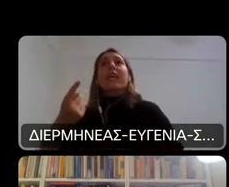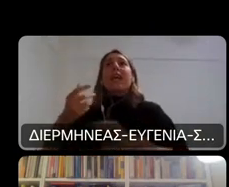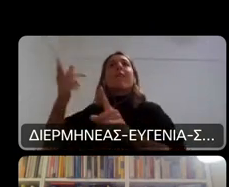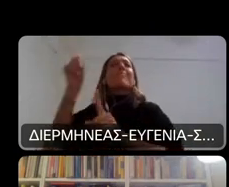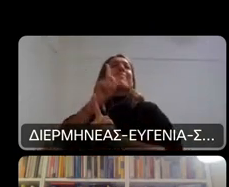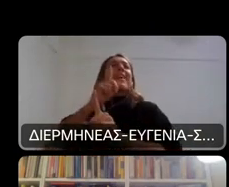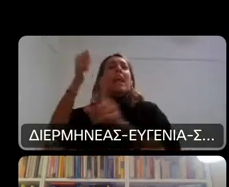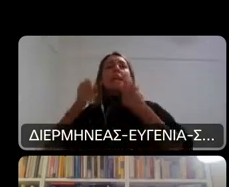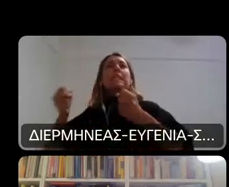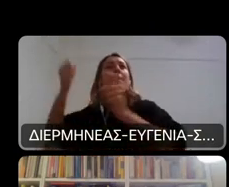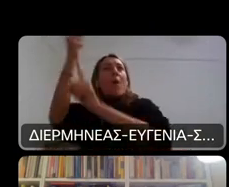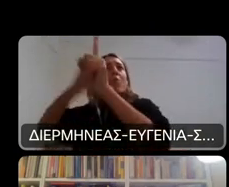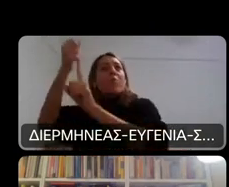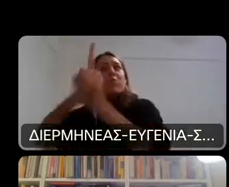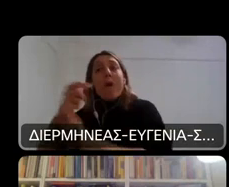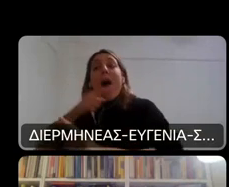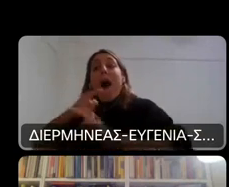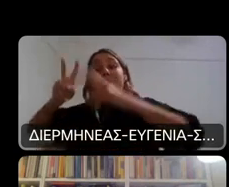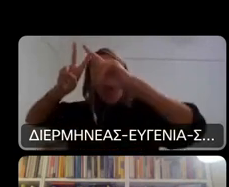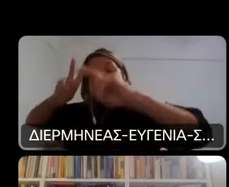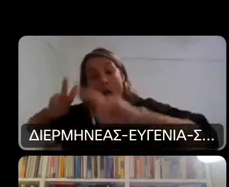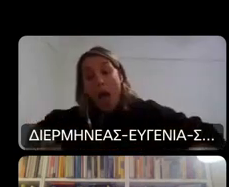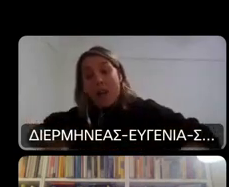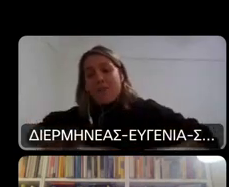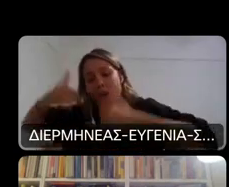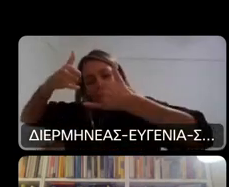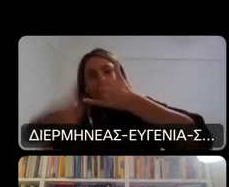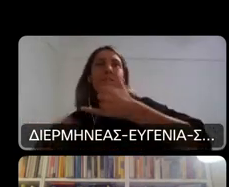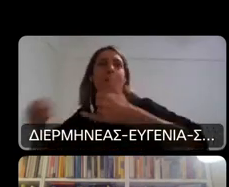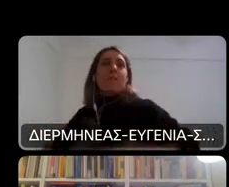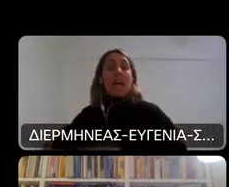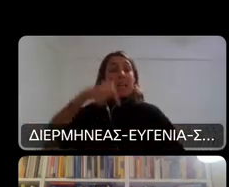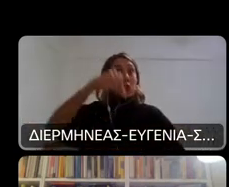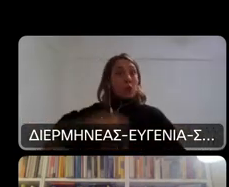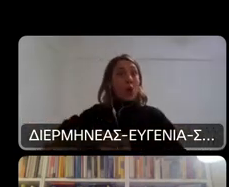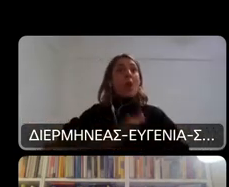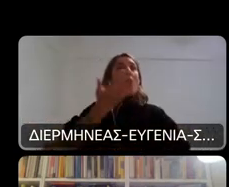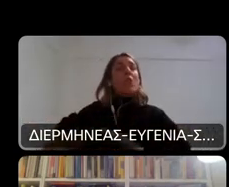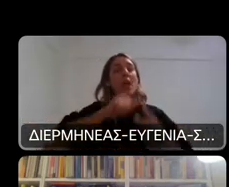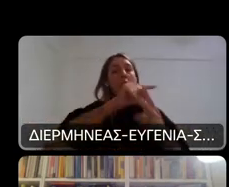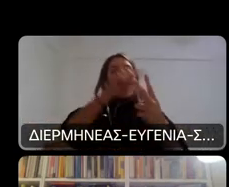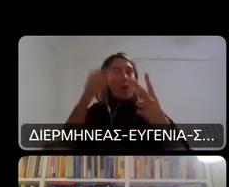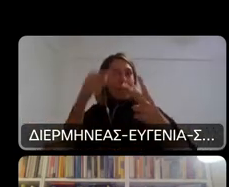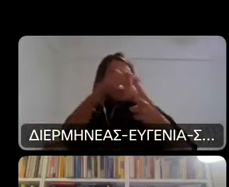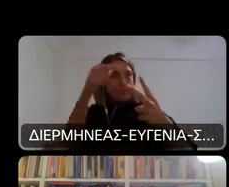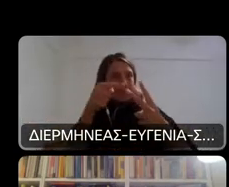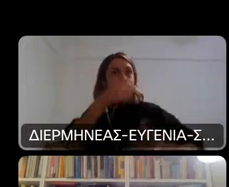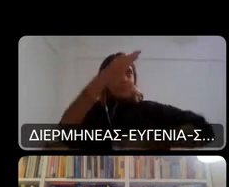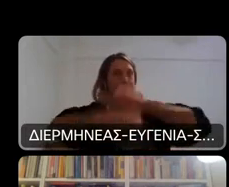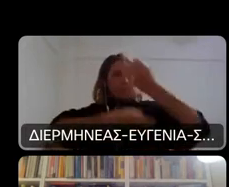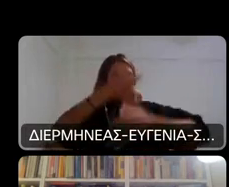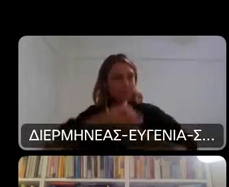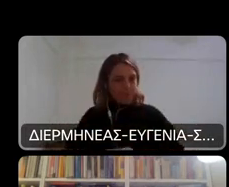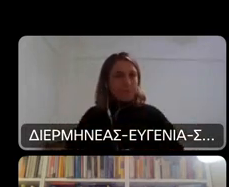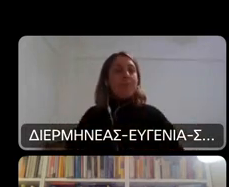σε βαθιές τομές. Σήμερα θα ήθελα να αναφερθώ σε δύο από αυτές τις τομές και να σχολιάσω